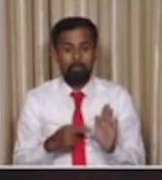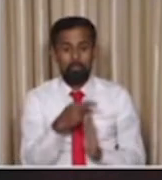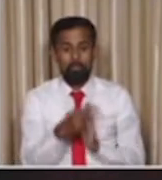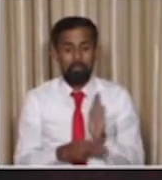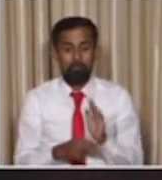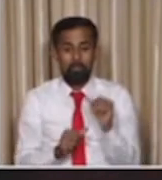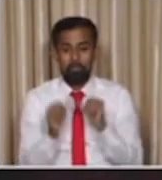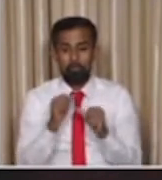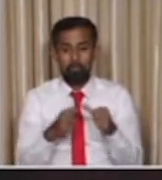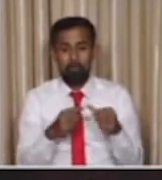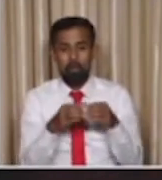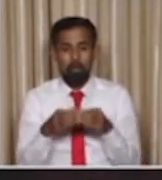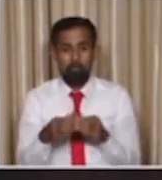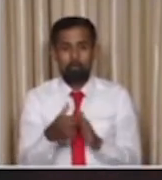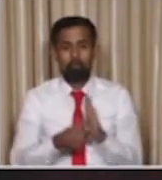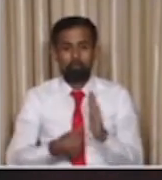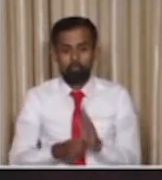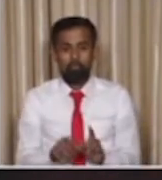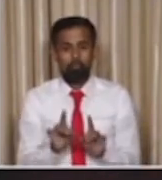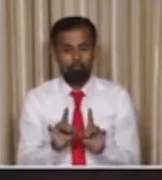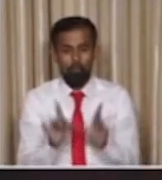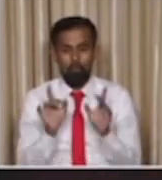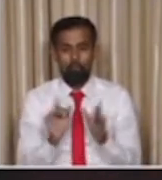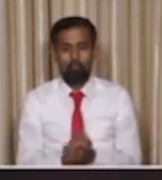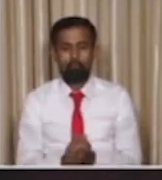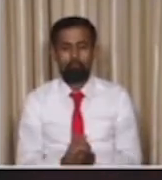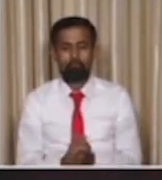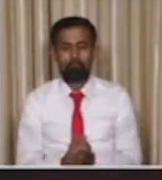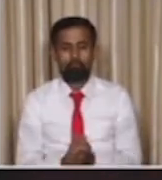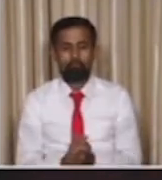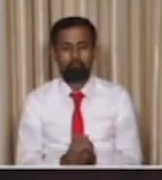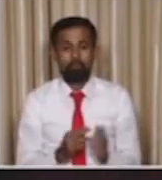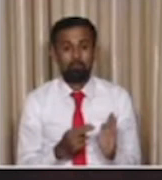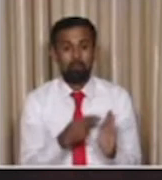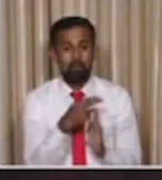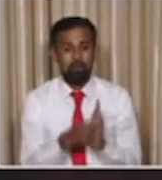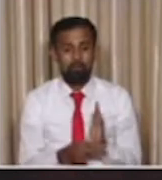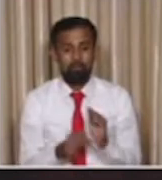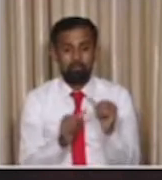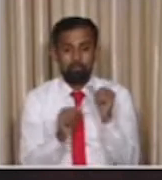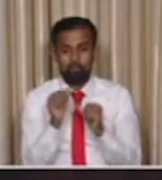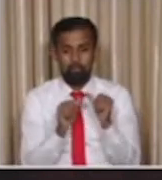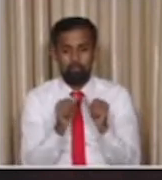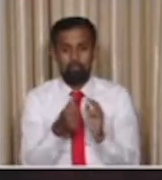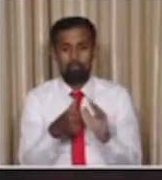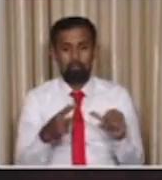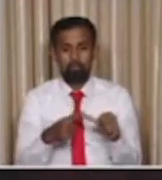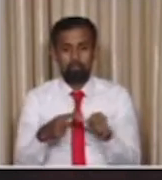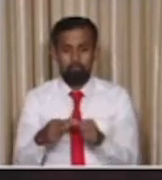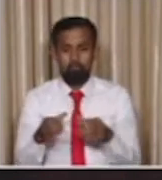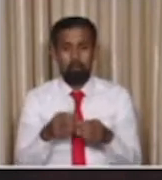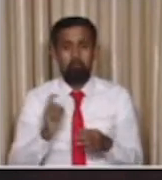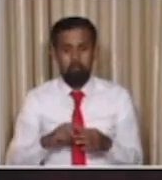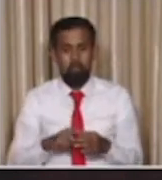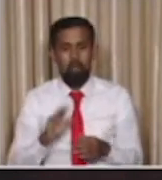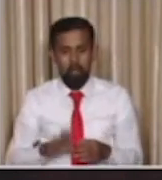නියාමන අධිකාරිය පනතට අනුව කටයුතු කරනවා. අපිට ජාතික ඖෂධ නියාමන අධිකාරිය ගැන ප්‍රශ්න තියෙනවා. ඒවා